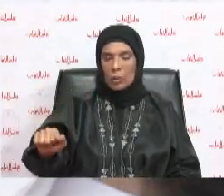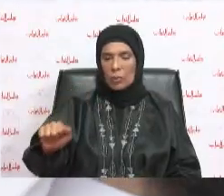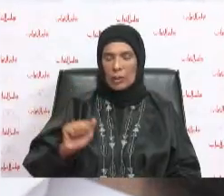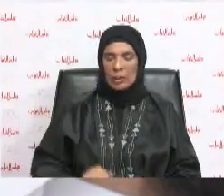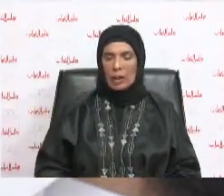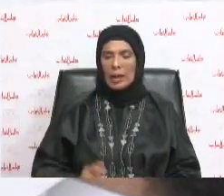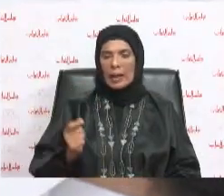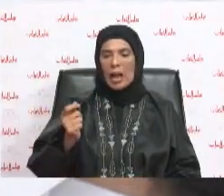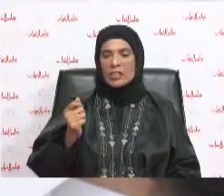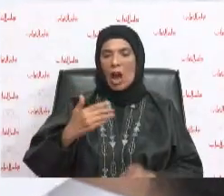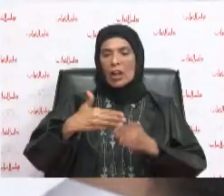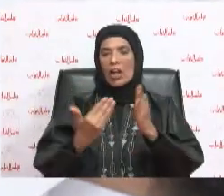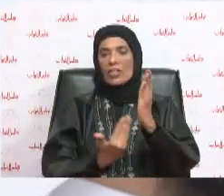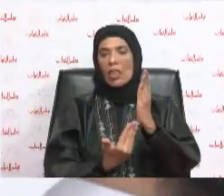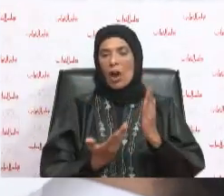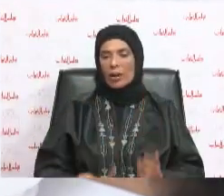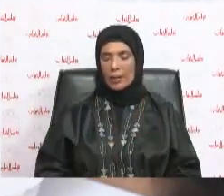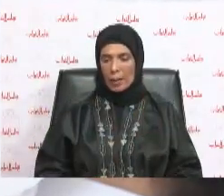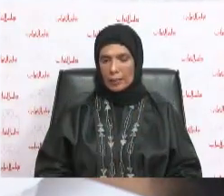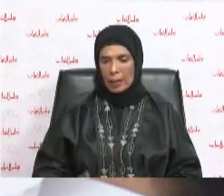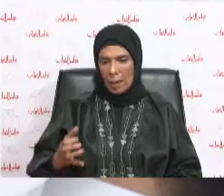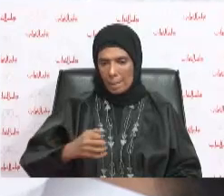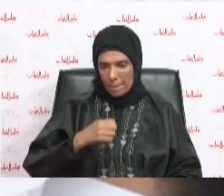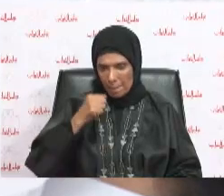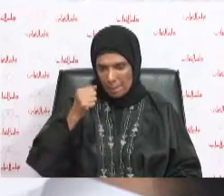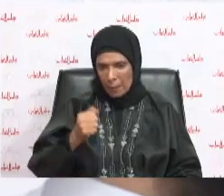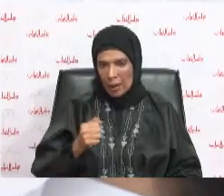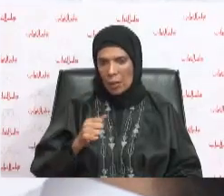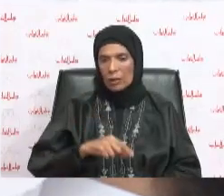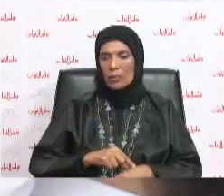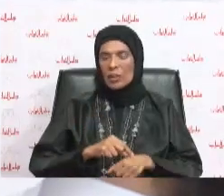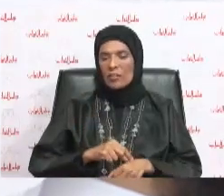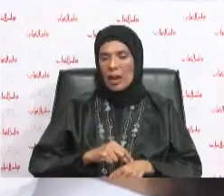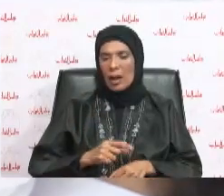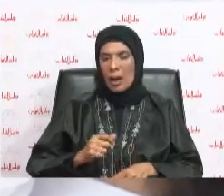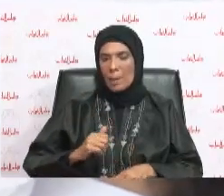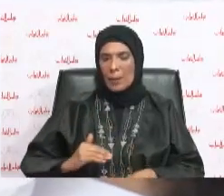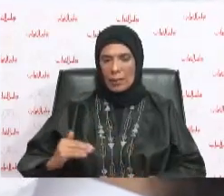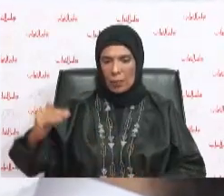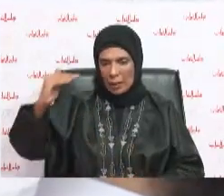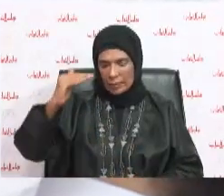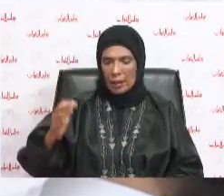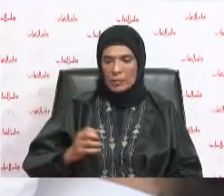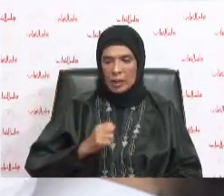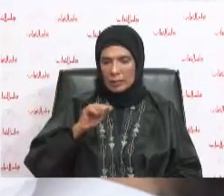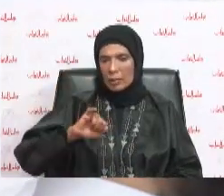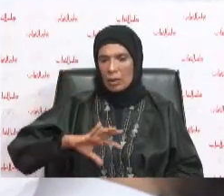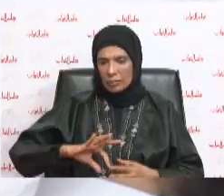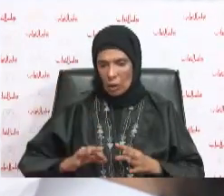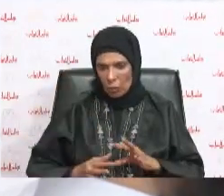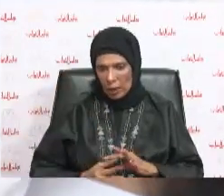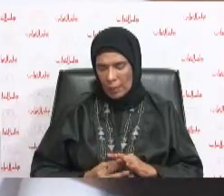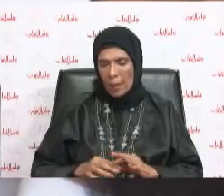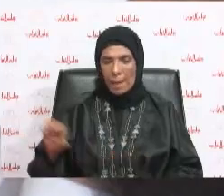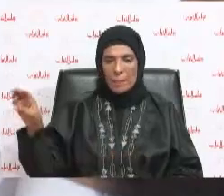الجوي، أوكي، وحماية المستهلكين من الأسعار المرتفعة، بالإضافة لحماية مؤسسات النقل الجوي